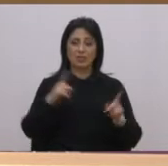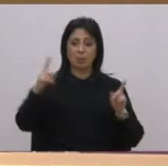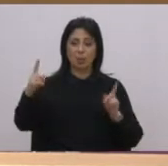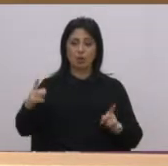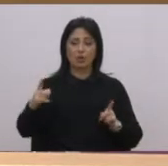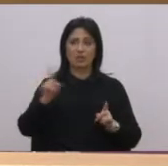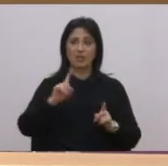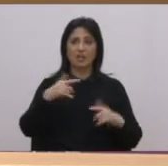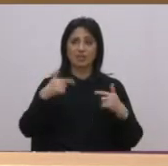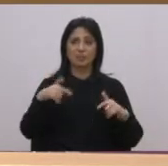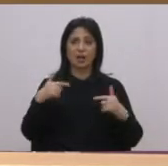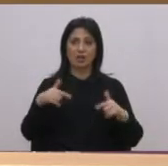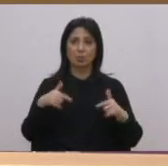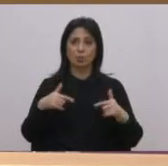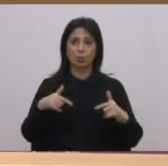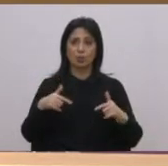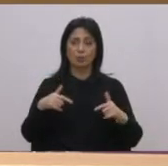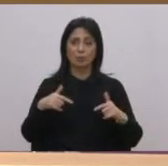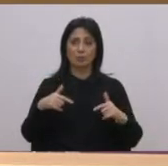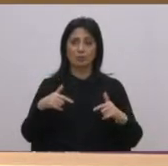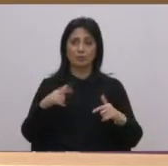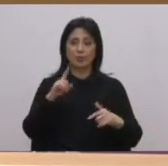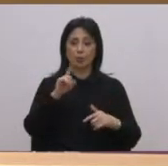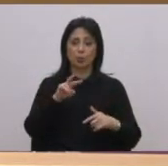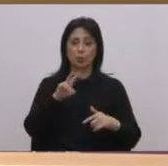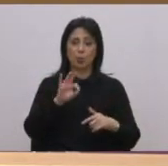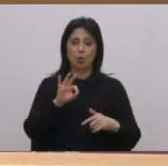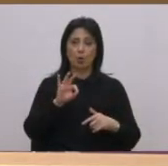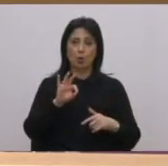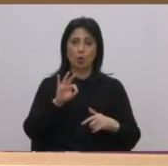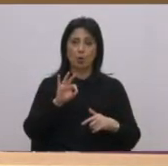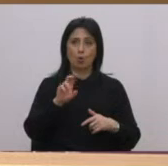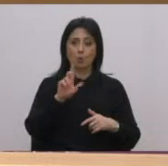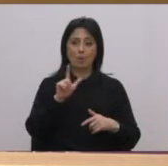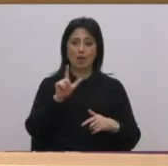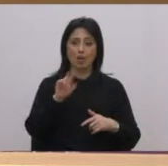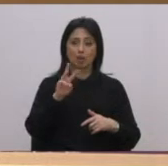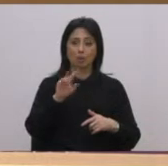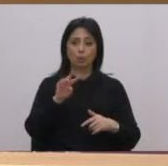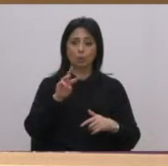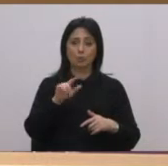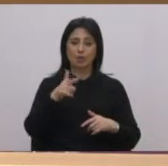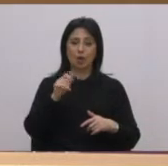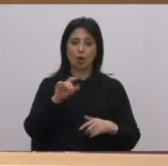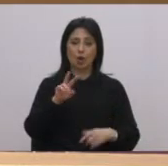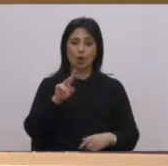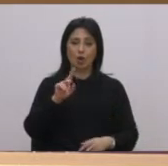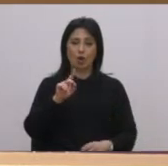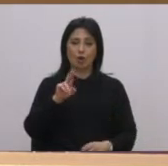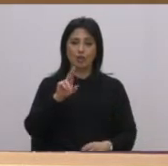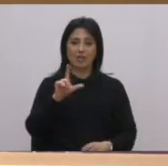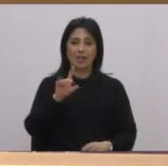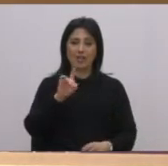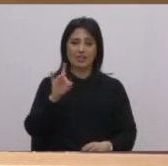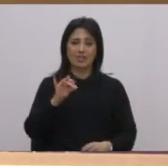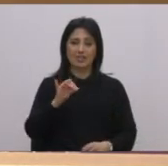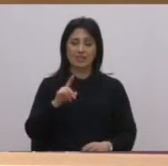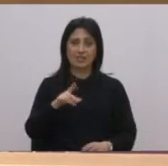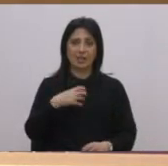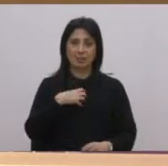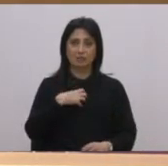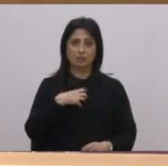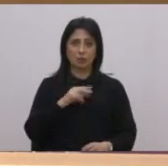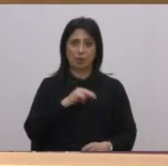რაც პრაქტიკულად ხულოსთან ბეშუმამდე ბეშუმიდან გოდერძამდე მიმართ წელს პრაქტიკულად არავინ არ